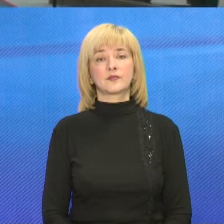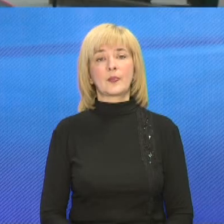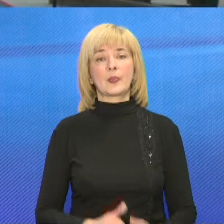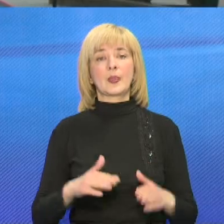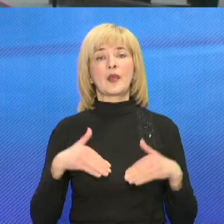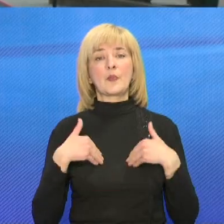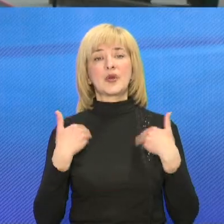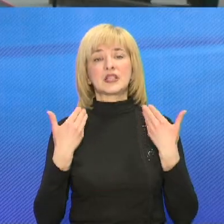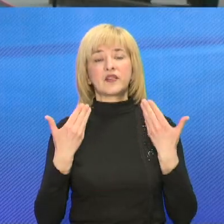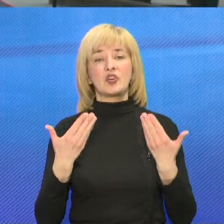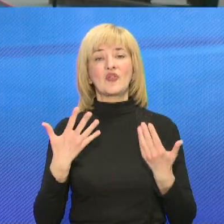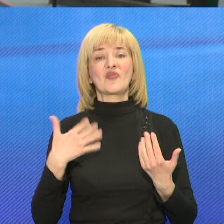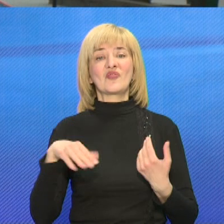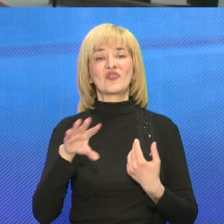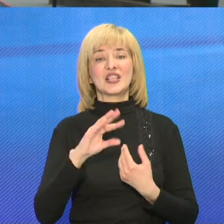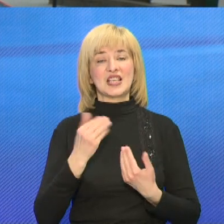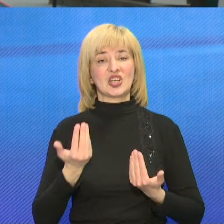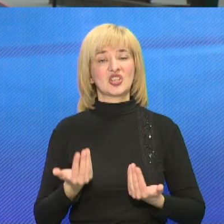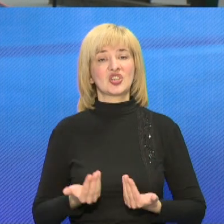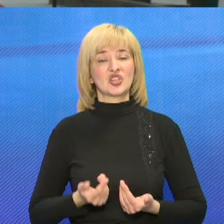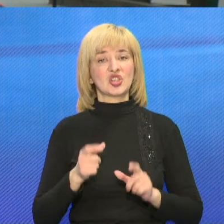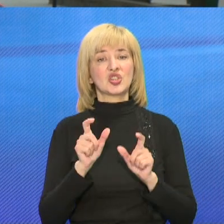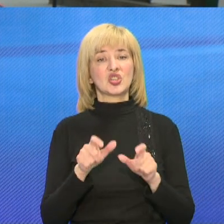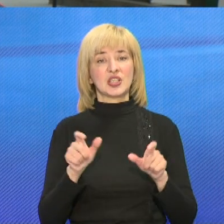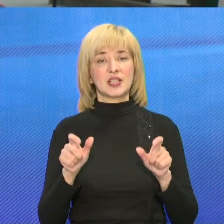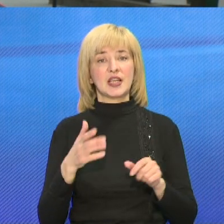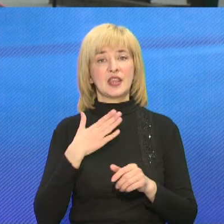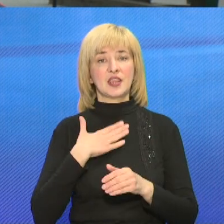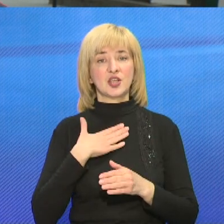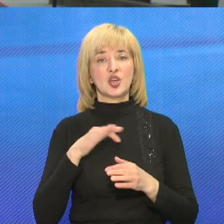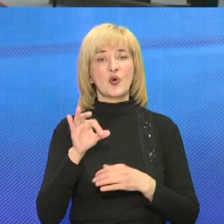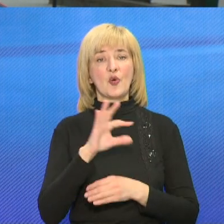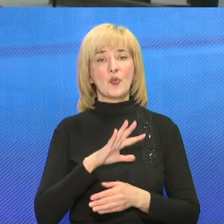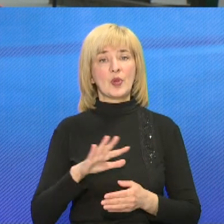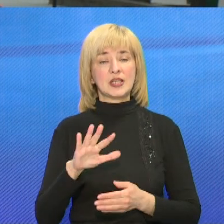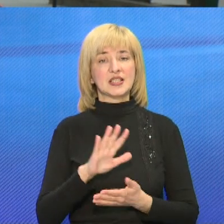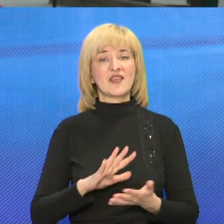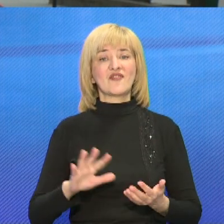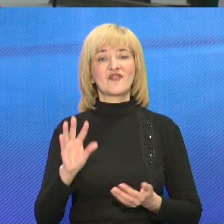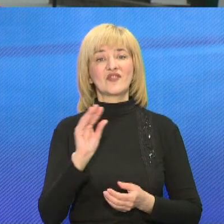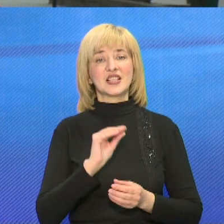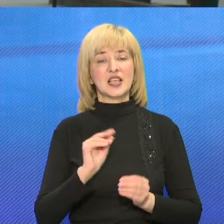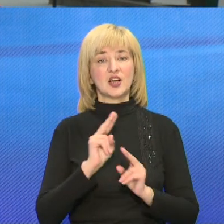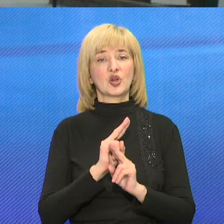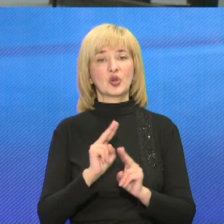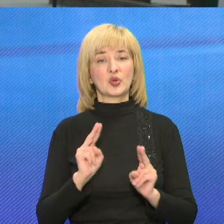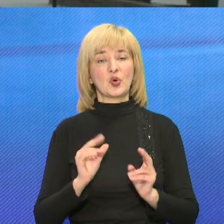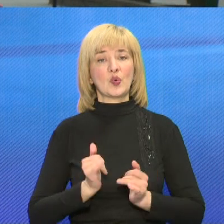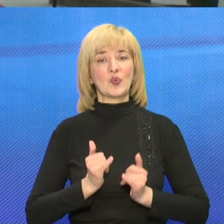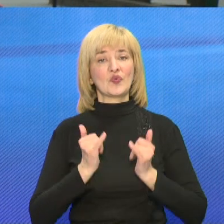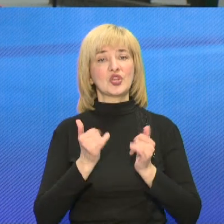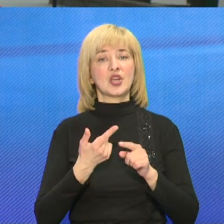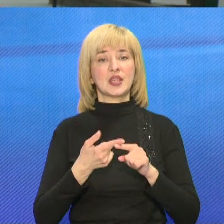Поздравляю всех жителей нашей области, всех, кто уважает этот